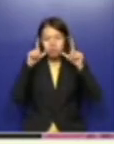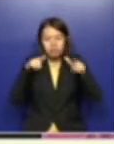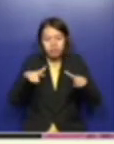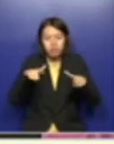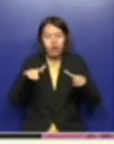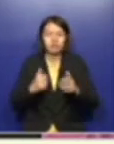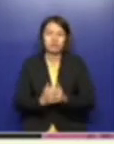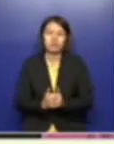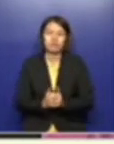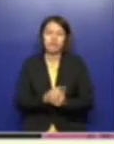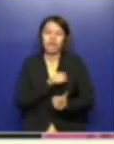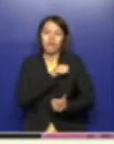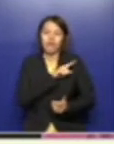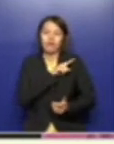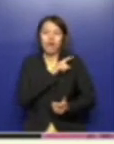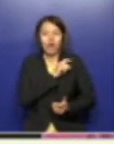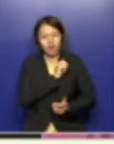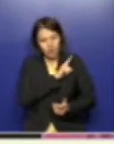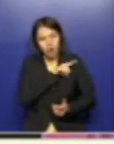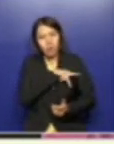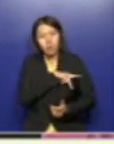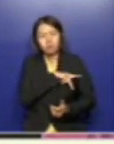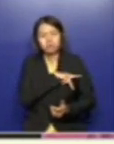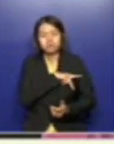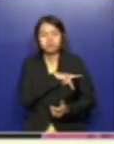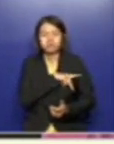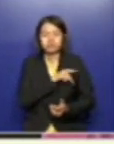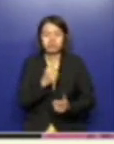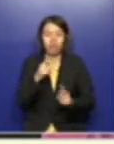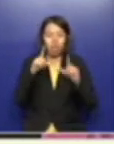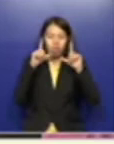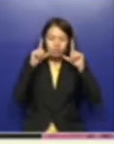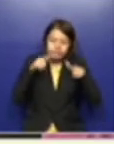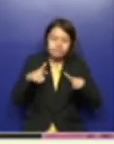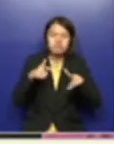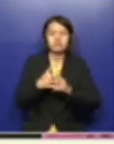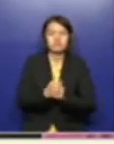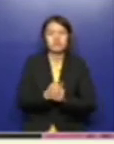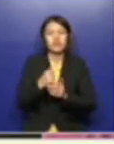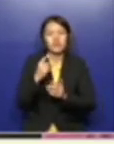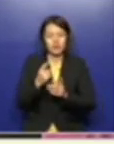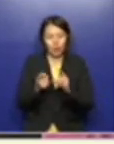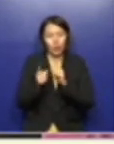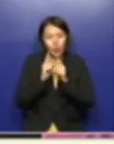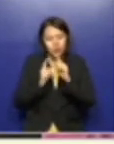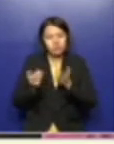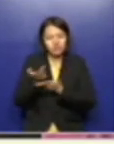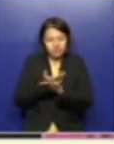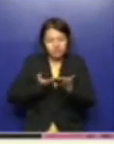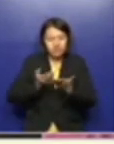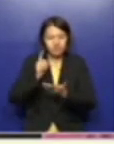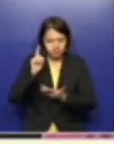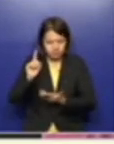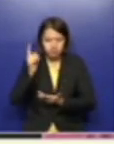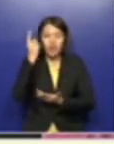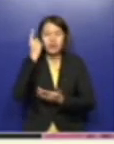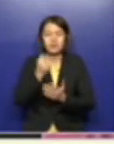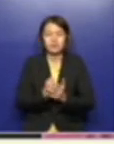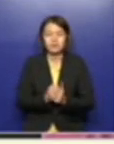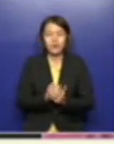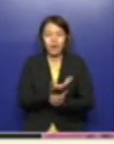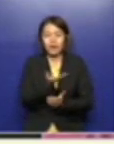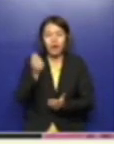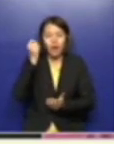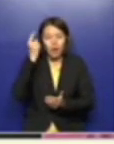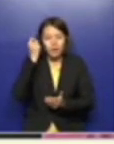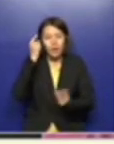ความมั่นคงทางพระพุทธศาสนาจึงจำเป็นต้องทำความเข้าใจในเรื่องดังกล่าวที่เกิดขึ้น